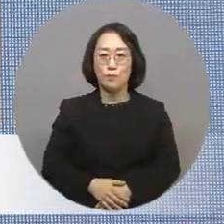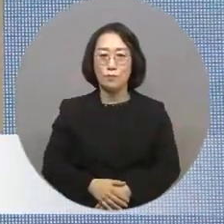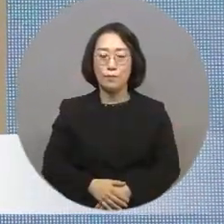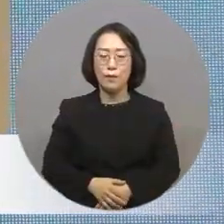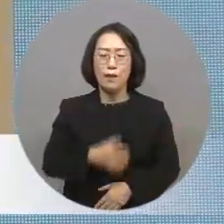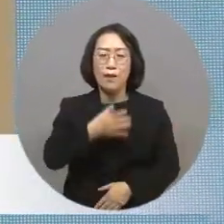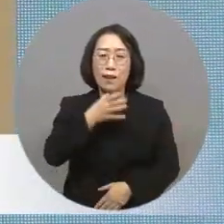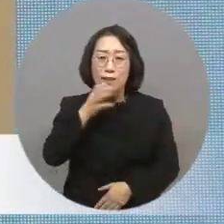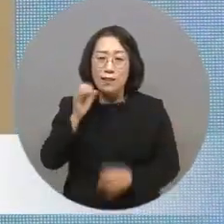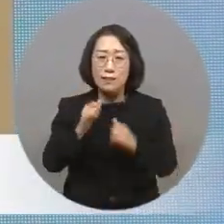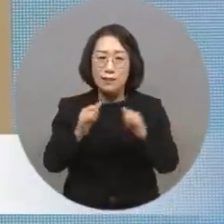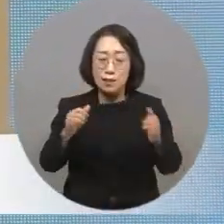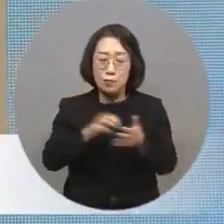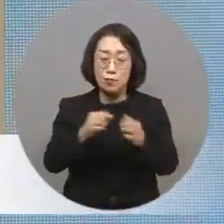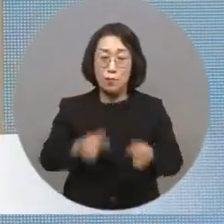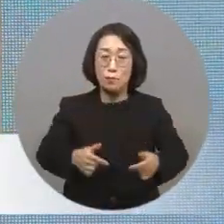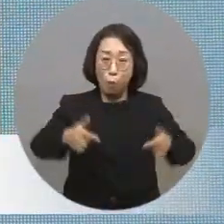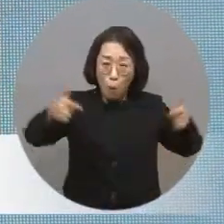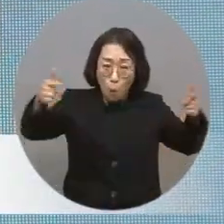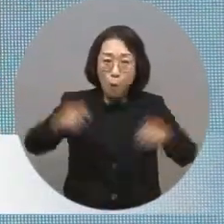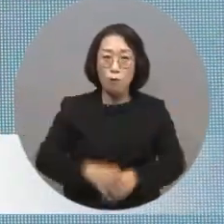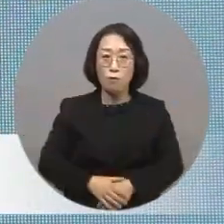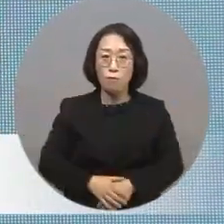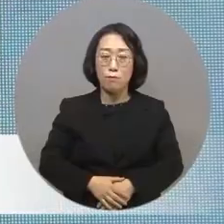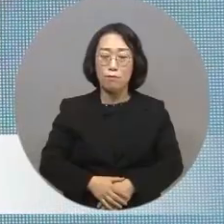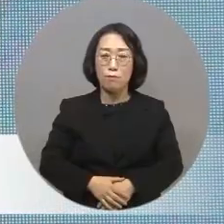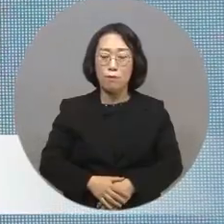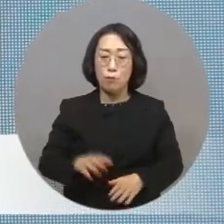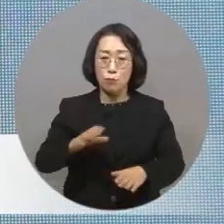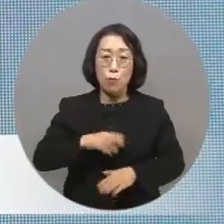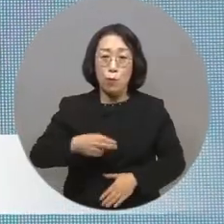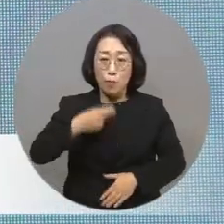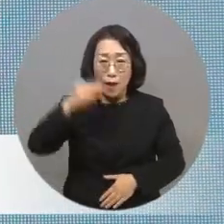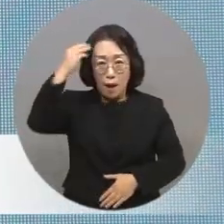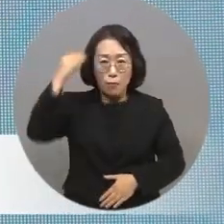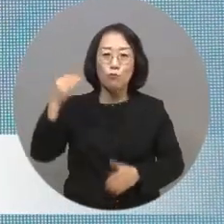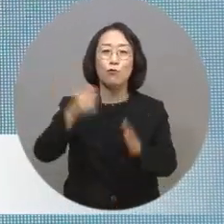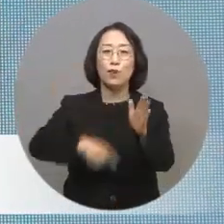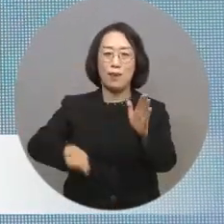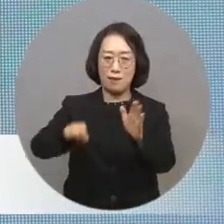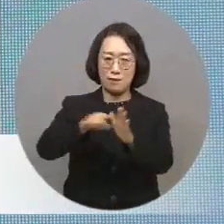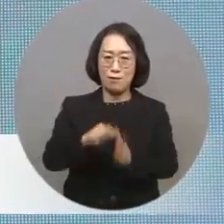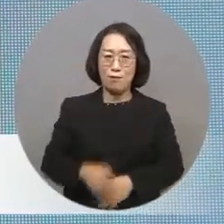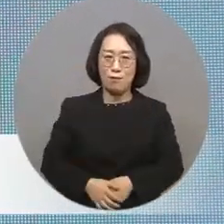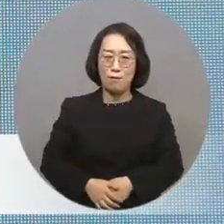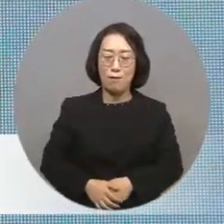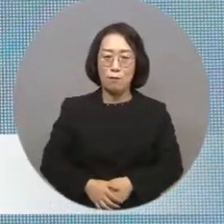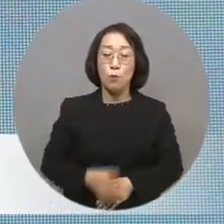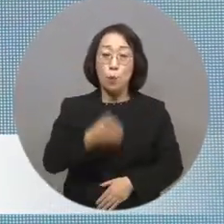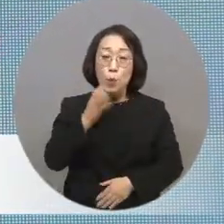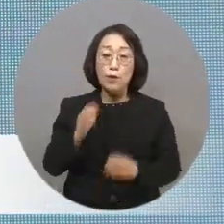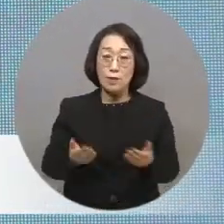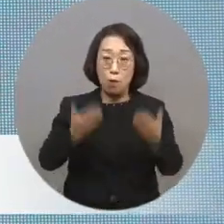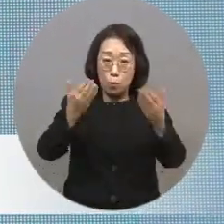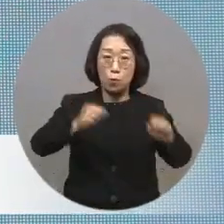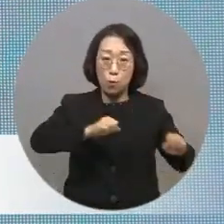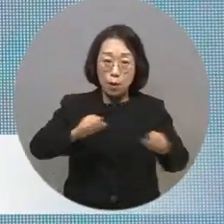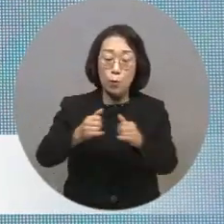사회가 두렵지 않은 대한민국을 위해서 노인자봉사자